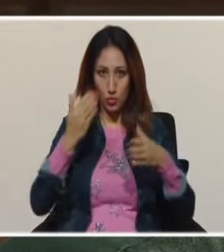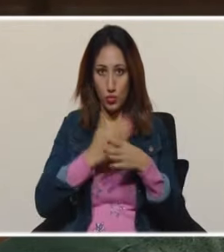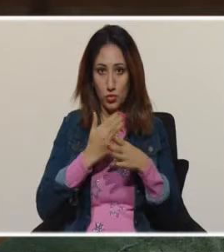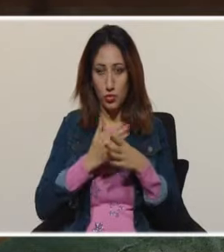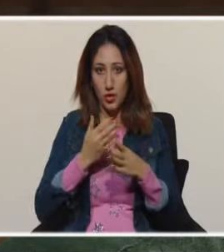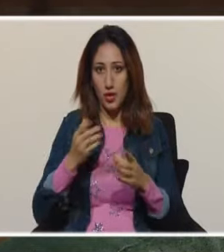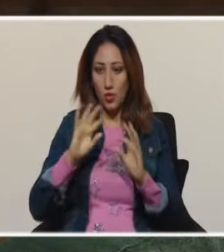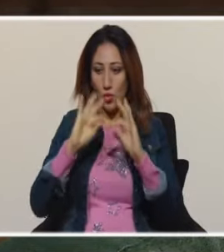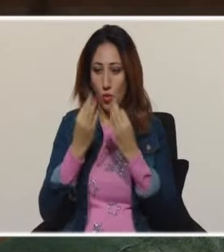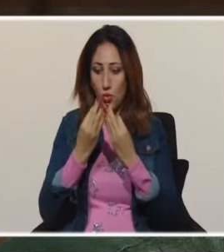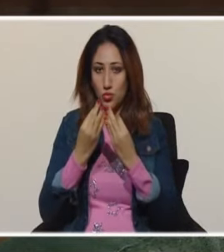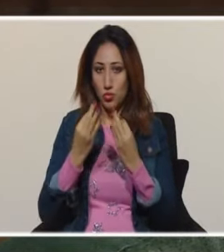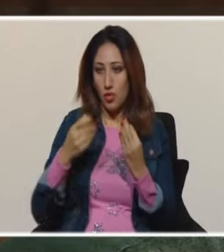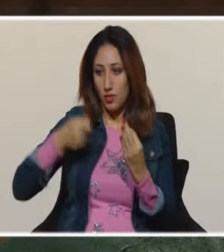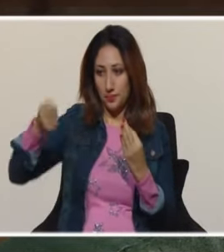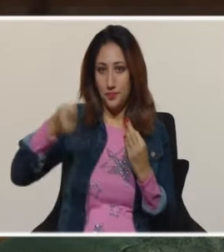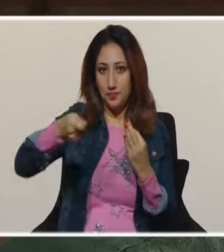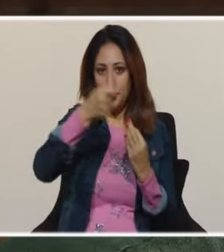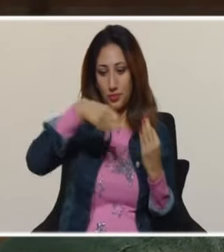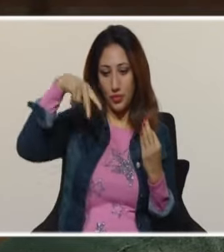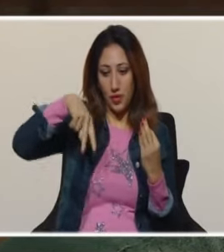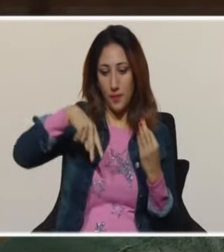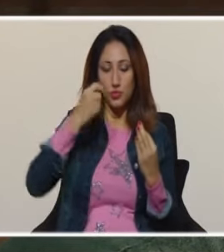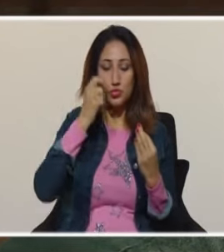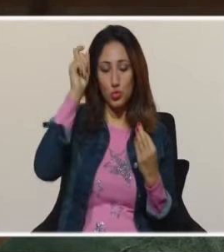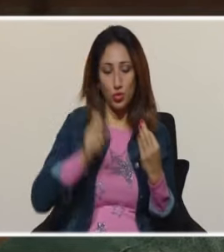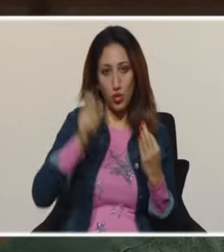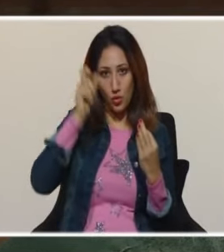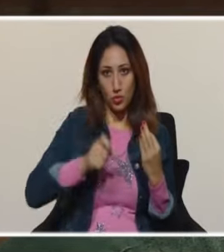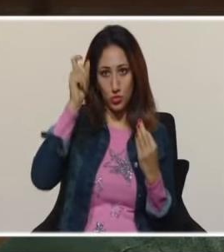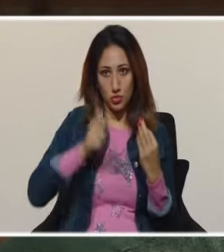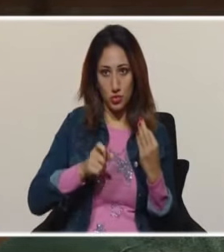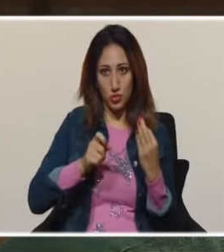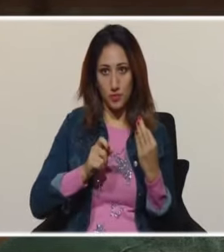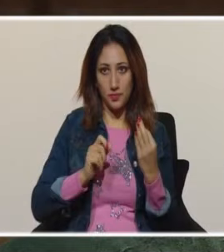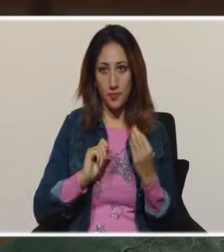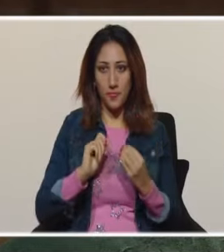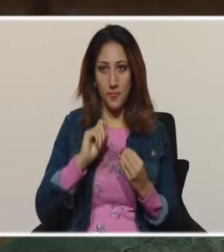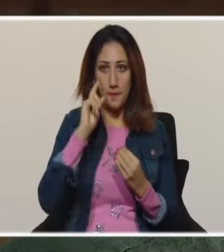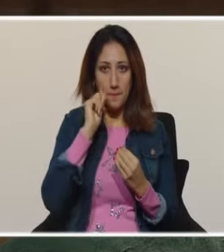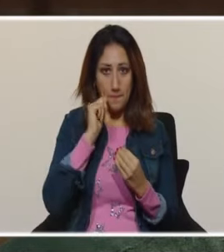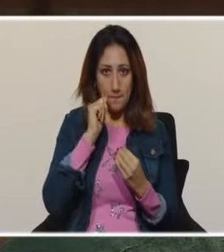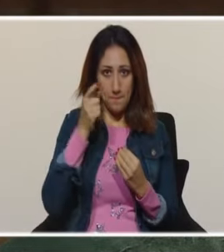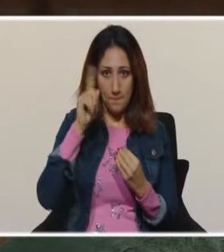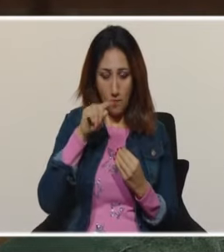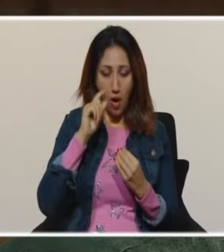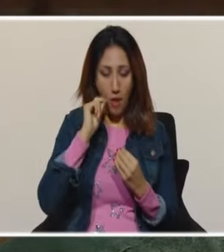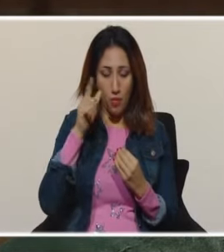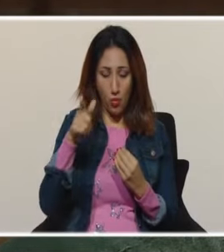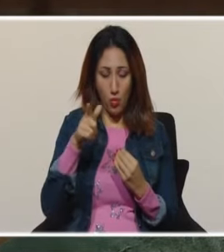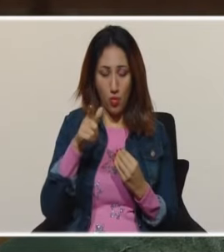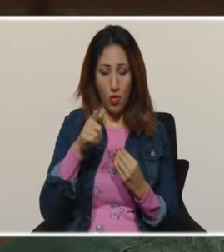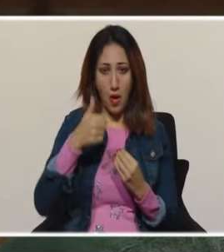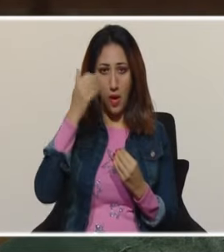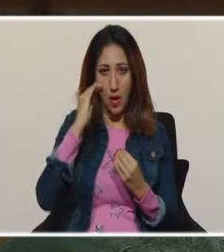أفراد أسرتها المكونة من 8 أفراد. بعد ما تعرض والدها المحترم الحاج